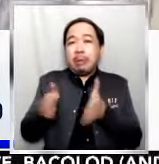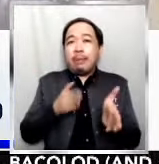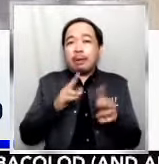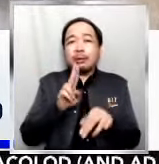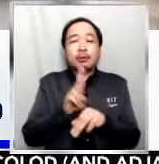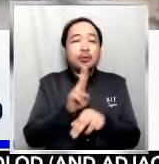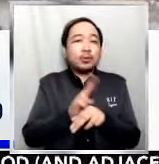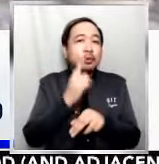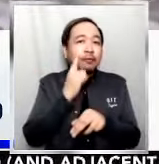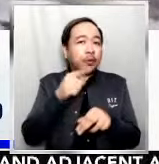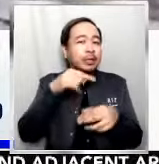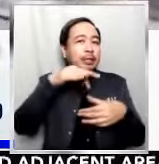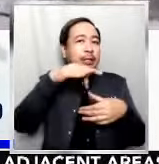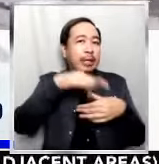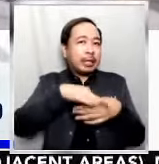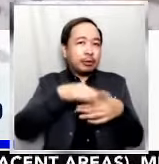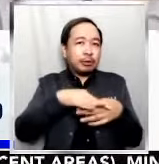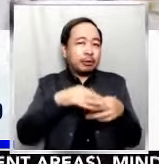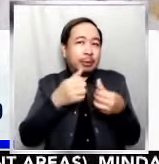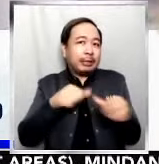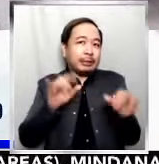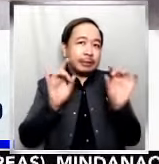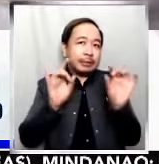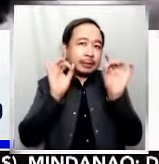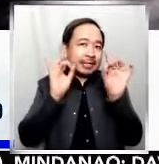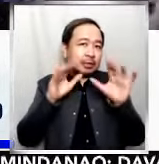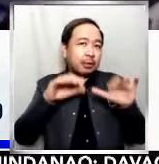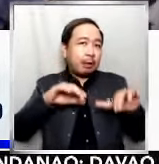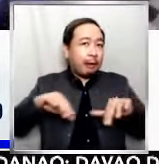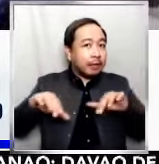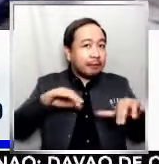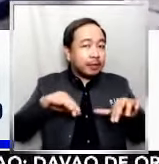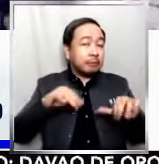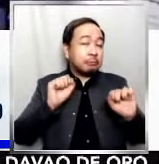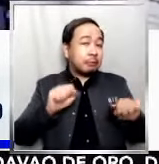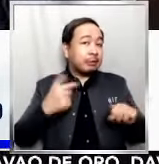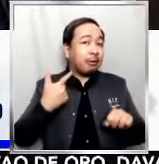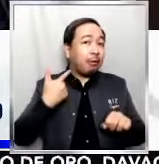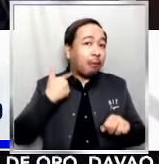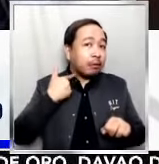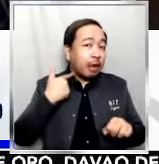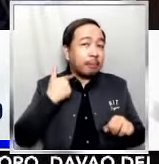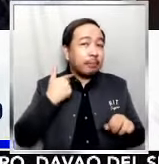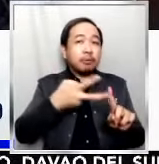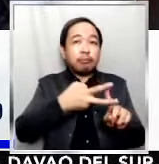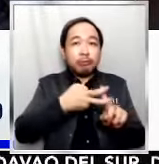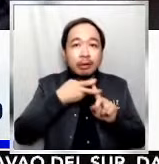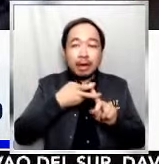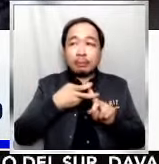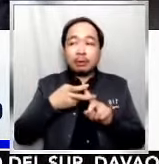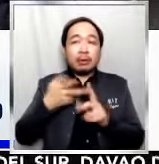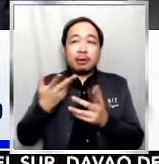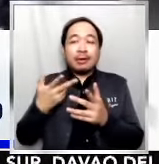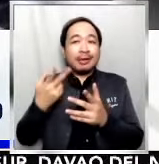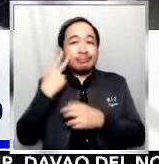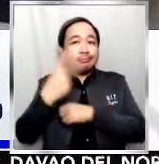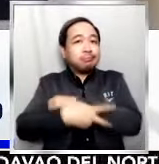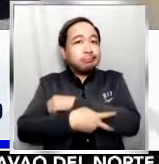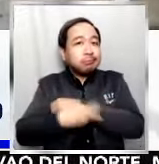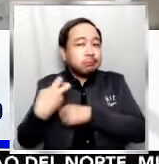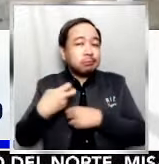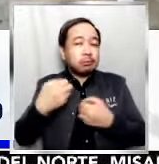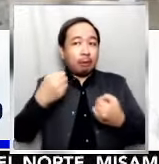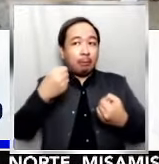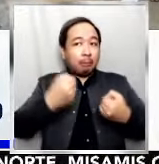of illegal activity. Pwede nilang gamitin sa pang-hold up, pang-kidnap, pang-karnap. At ang most probable is